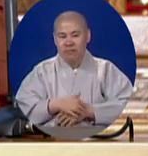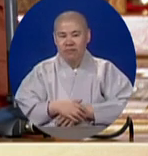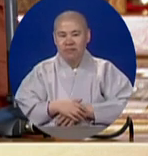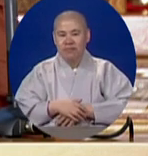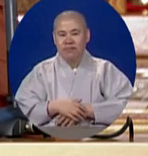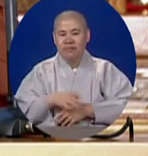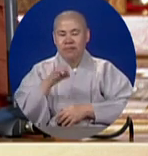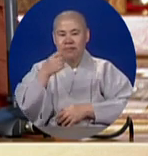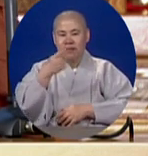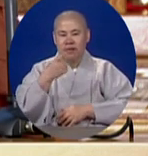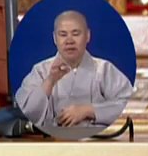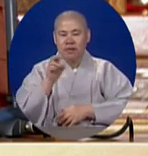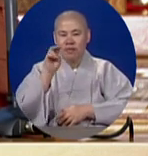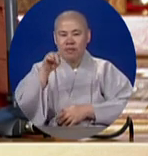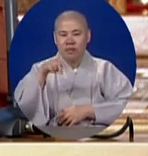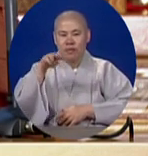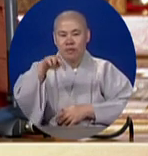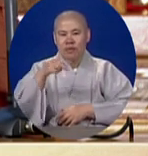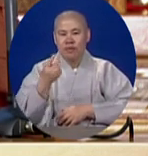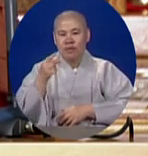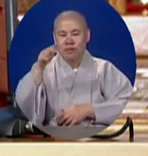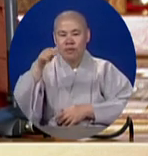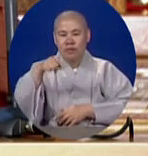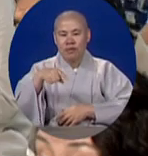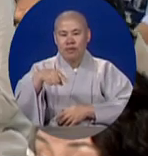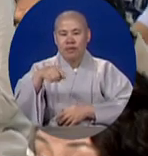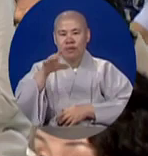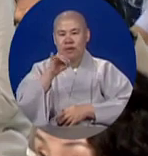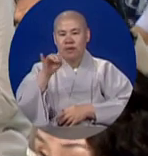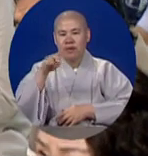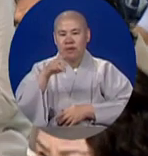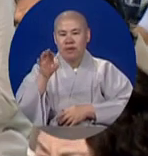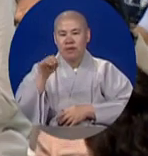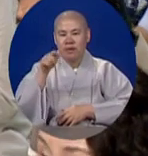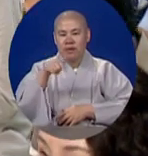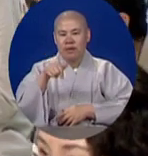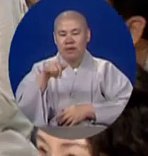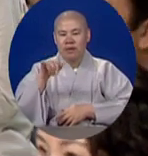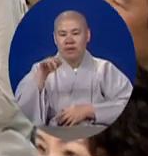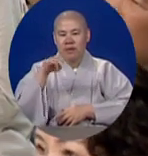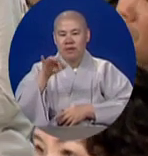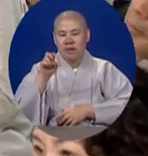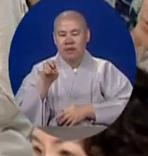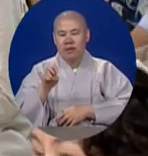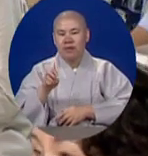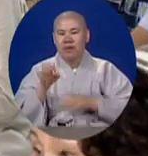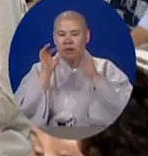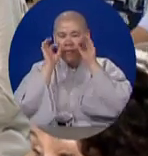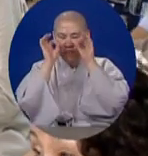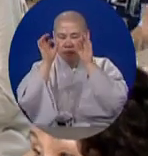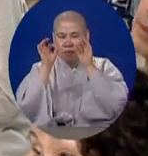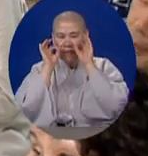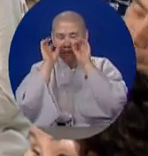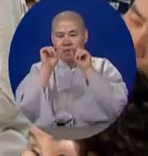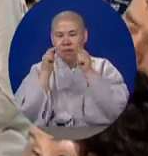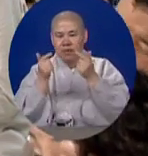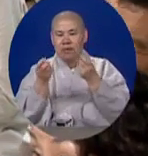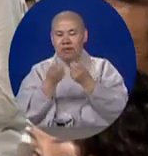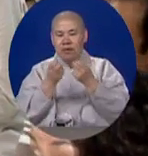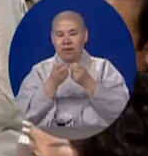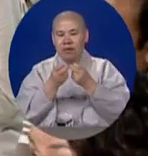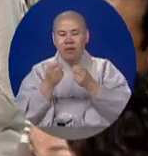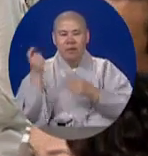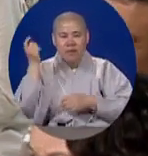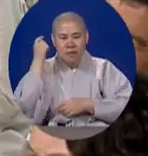그게 응무소주 이생기심입니다. 예. 보면서 안 보는 방법이에요. 그게요. 들으면서 안